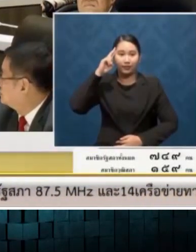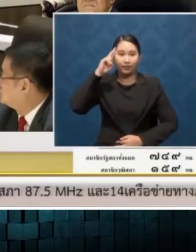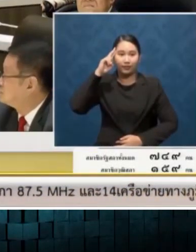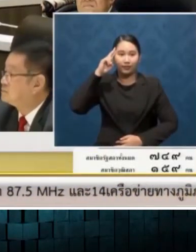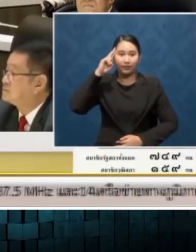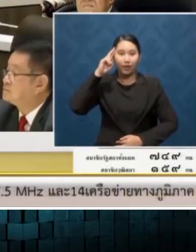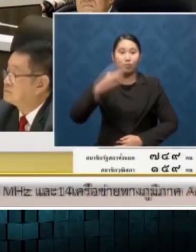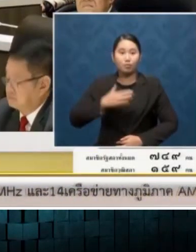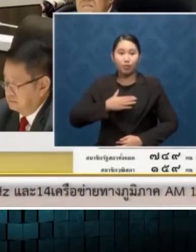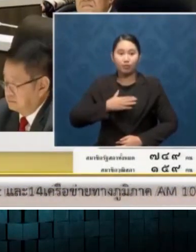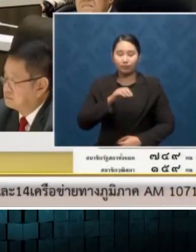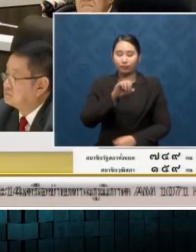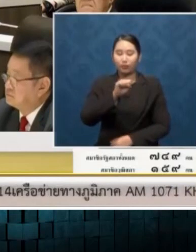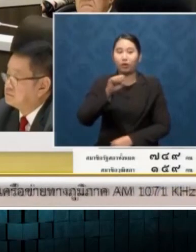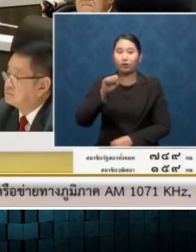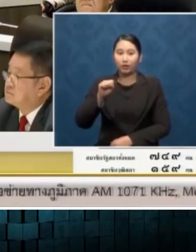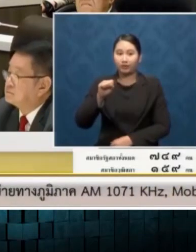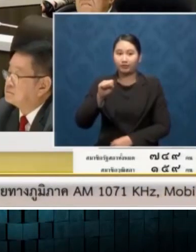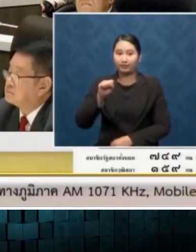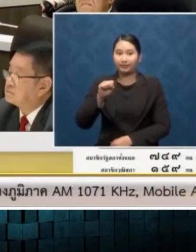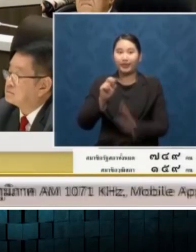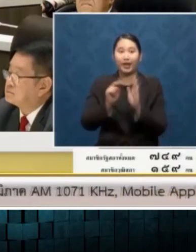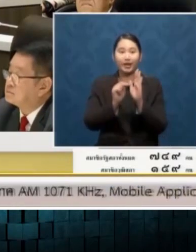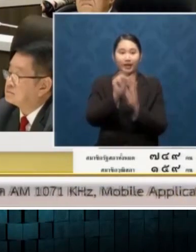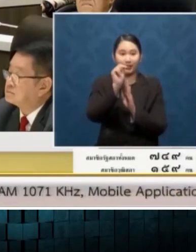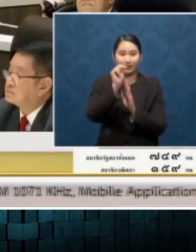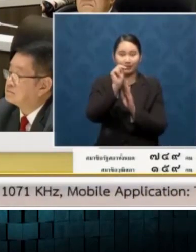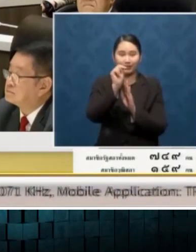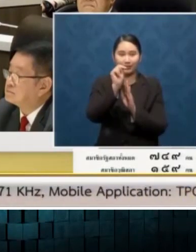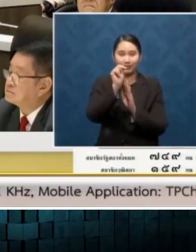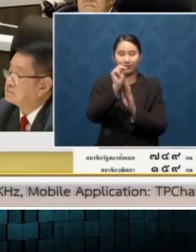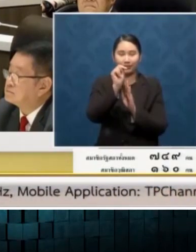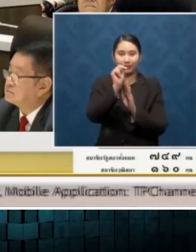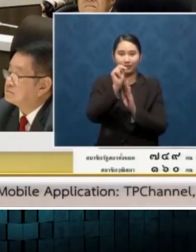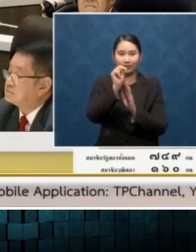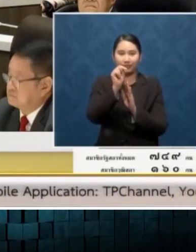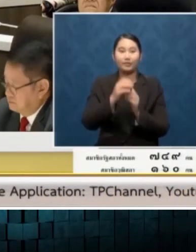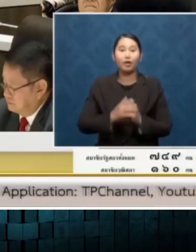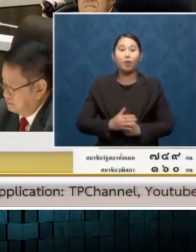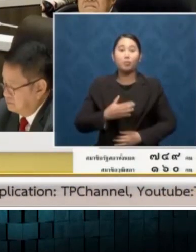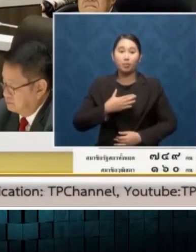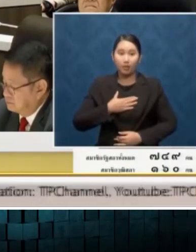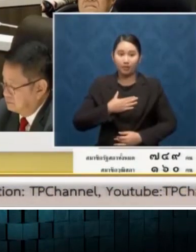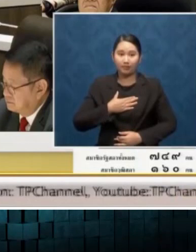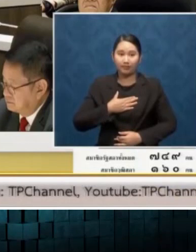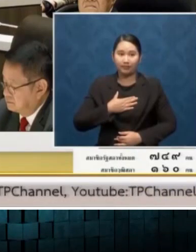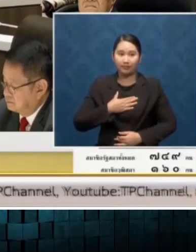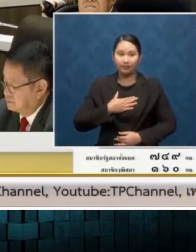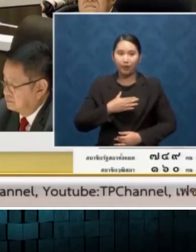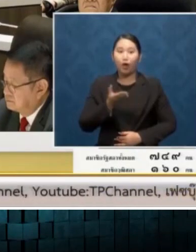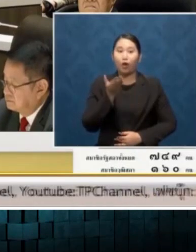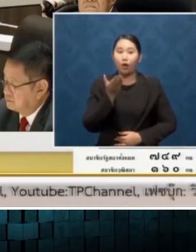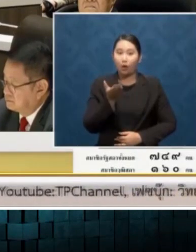ตามความคาดหมายทั้งหมดนะครับก็คือว่า 1คุณหมอชนน่านจะเป็นผู้เสนอชื่อคุณ